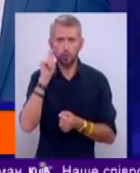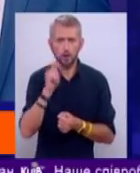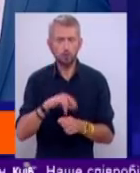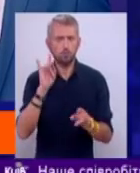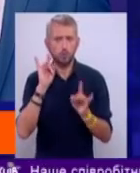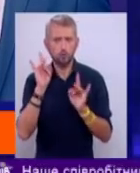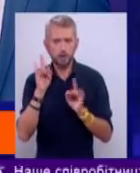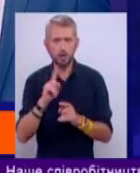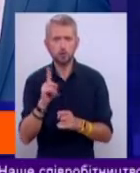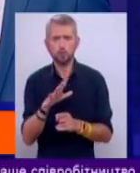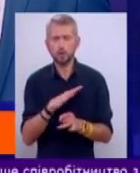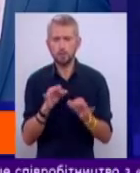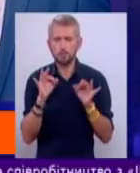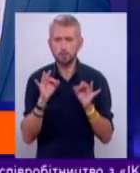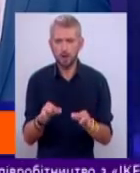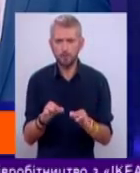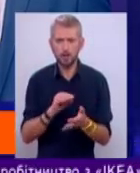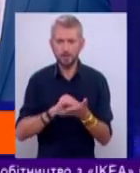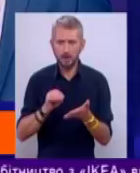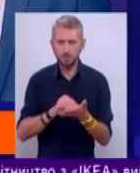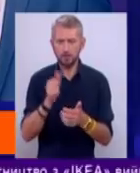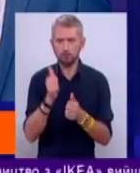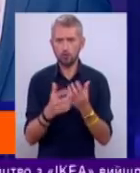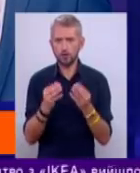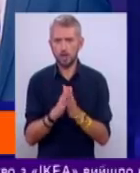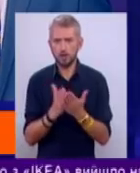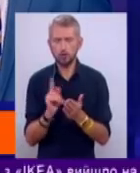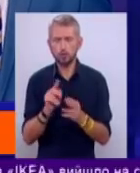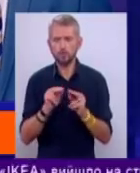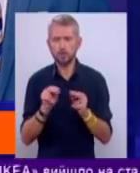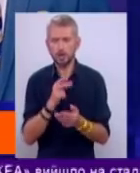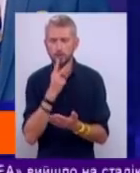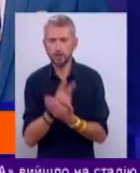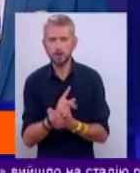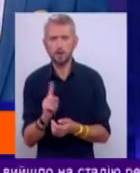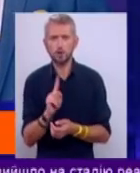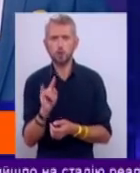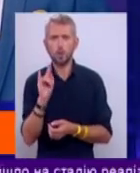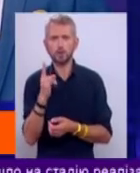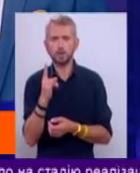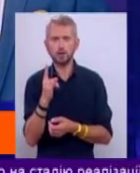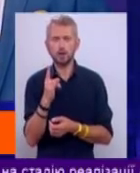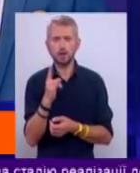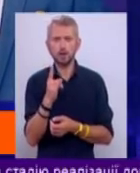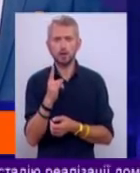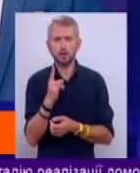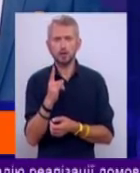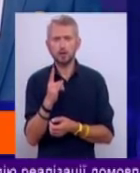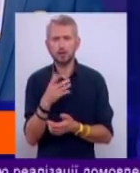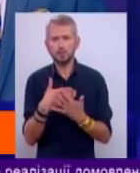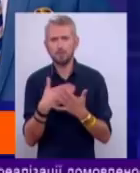пролунає, щоб були правильні записи в щоденнику, щоб вчителі дивилися, що дитина перш за все не записала